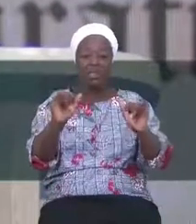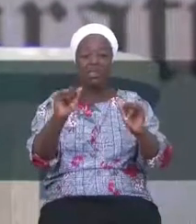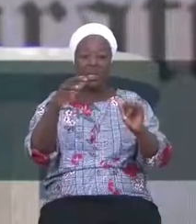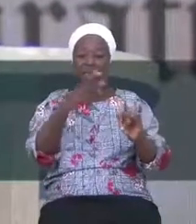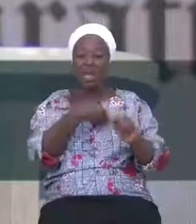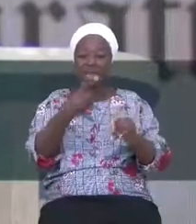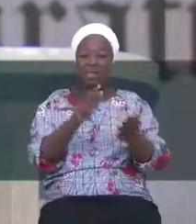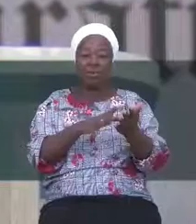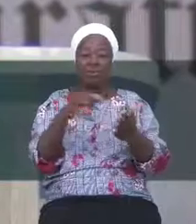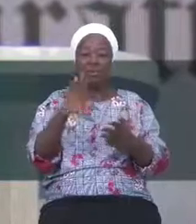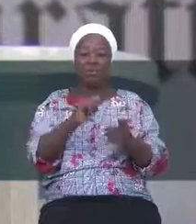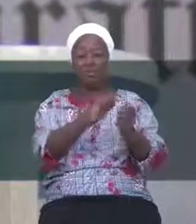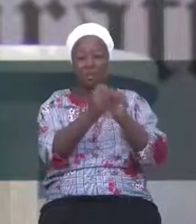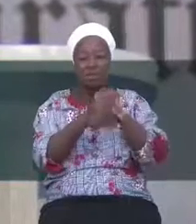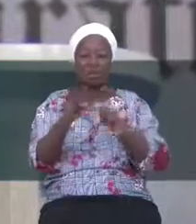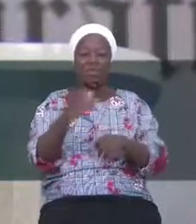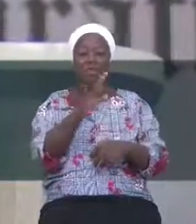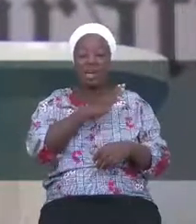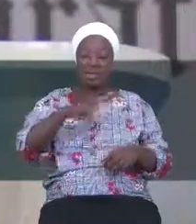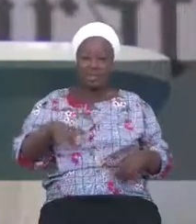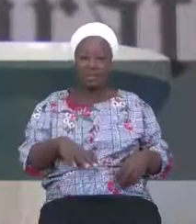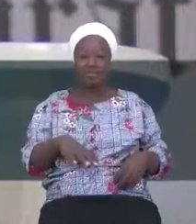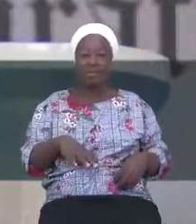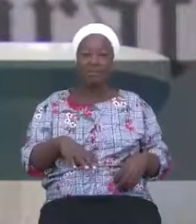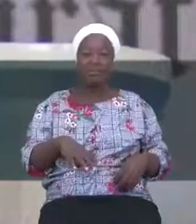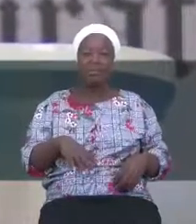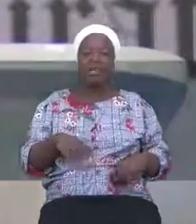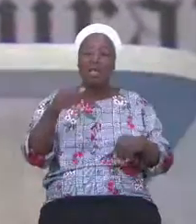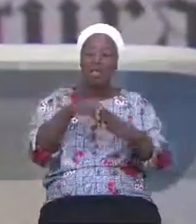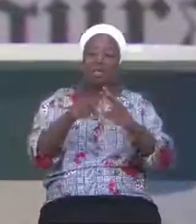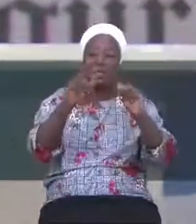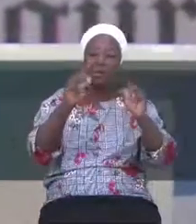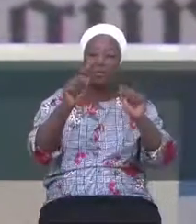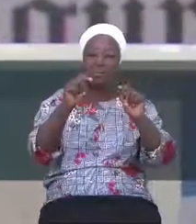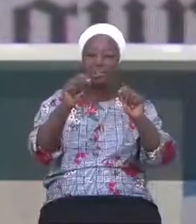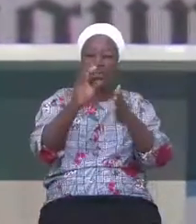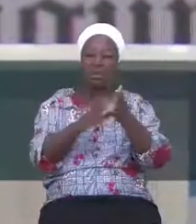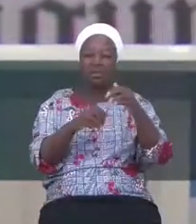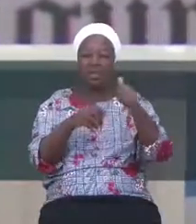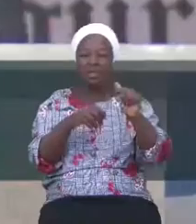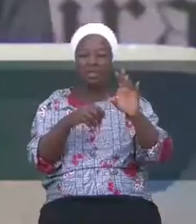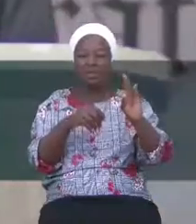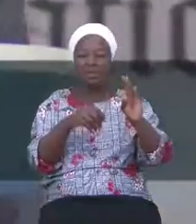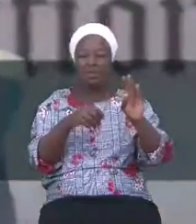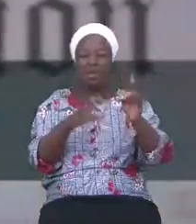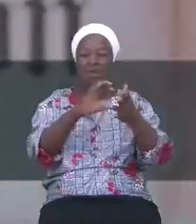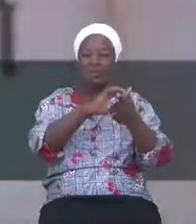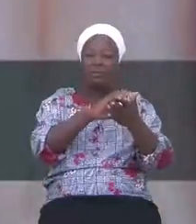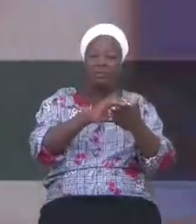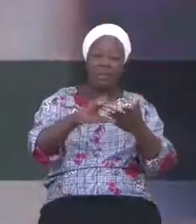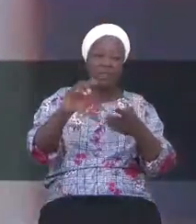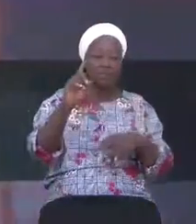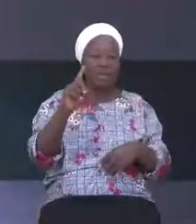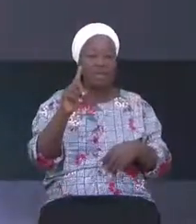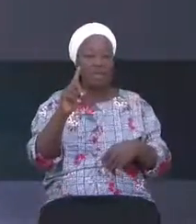Christ transfiguré. À Matthieu chapitre 17, lisons à partir du verset